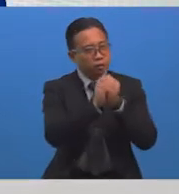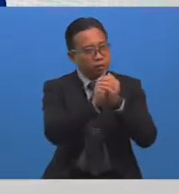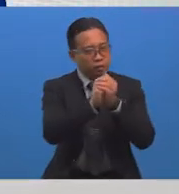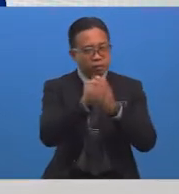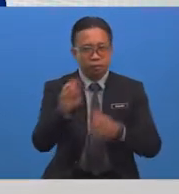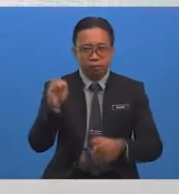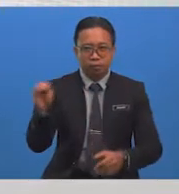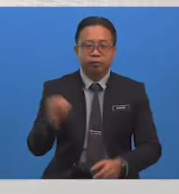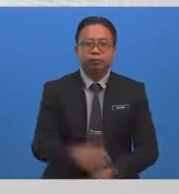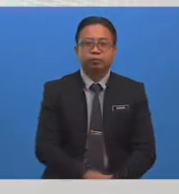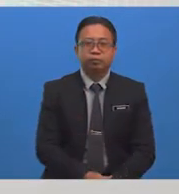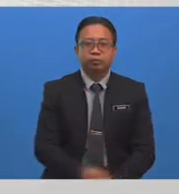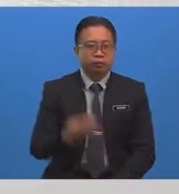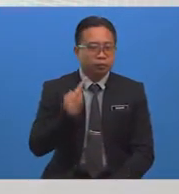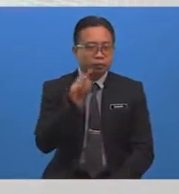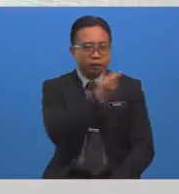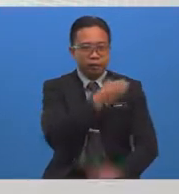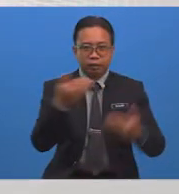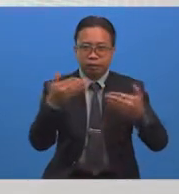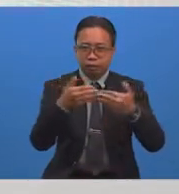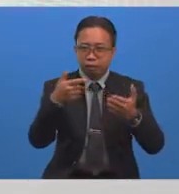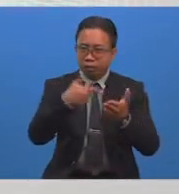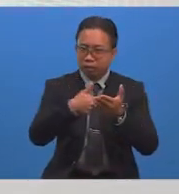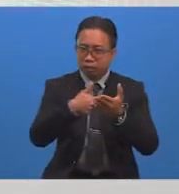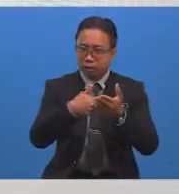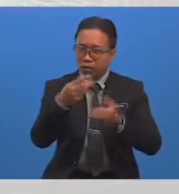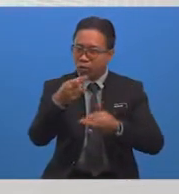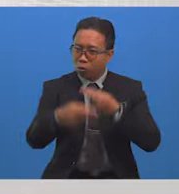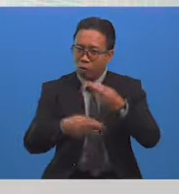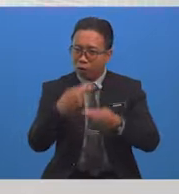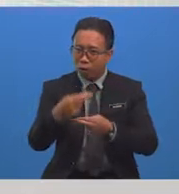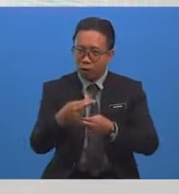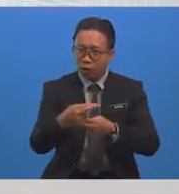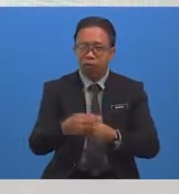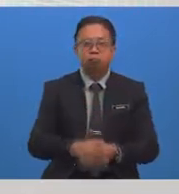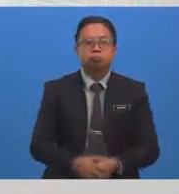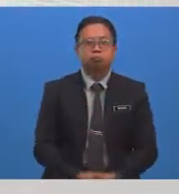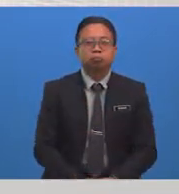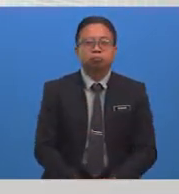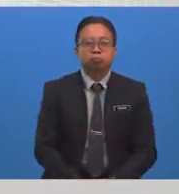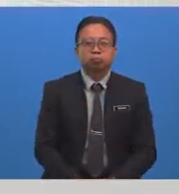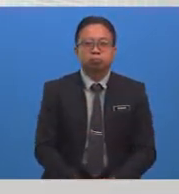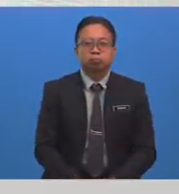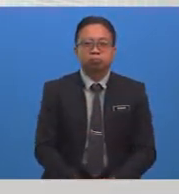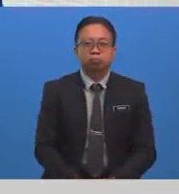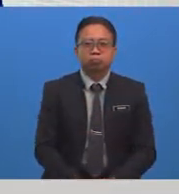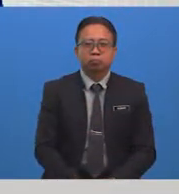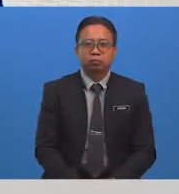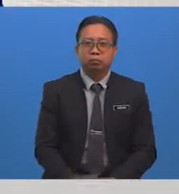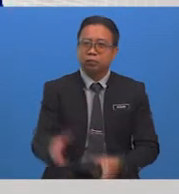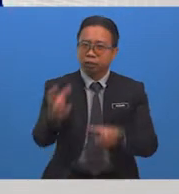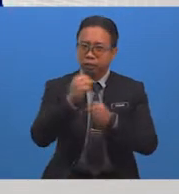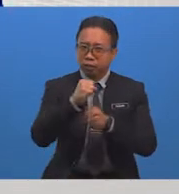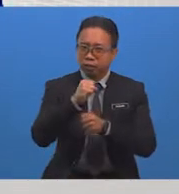murid-murid kita sambung lagi roda kerajinan sila pusing y